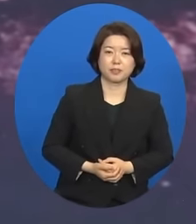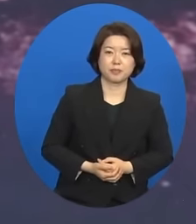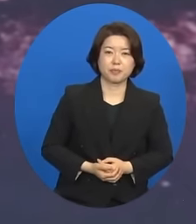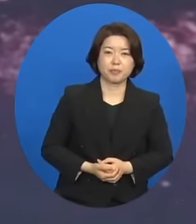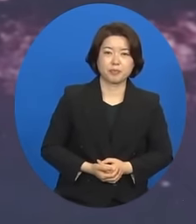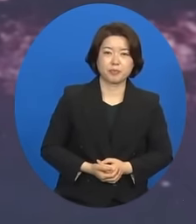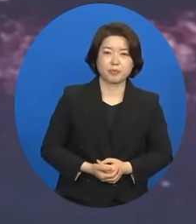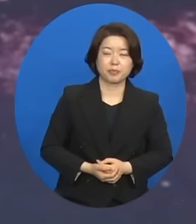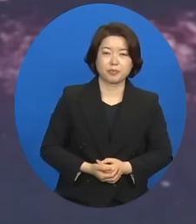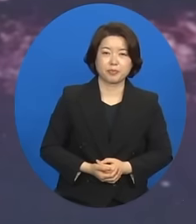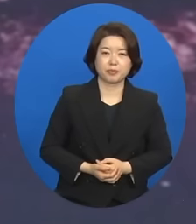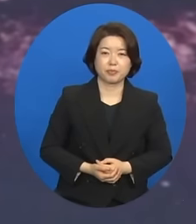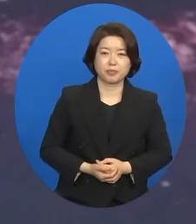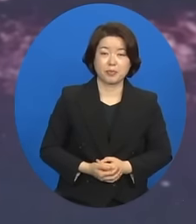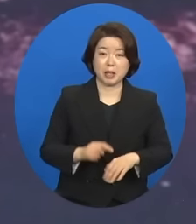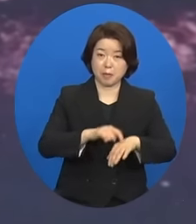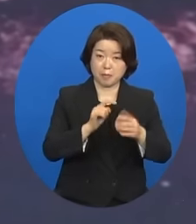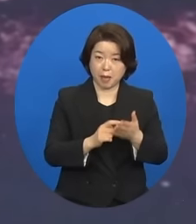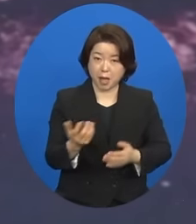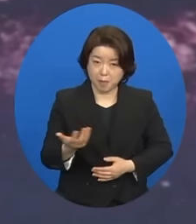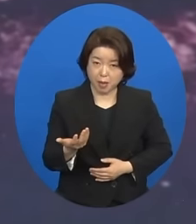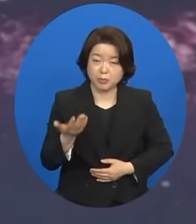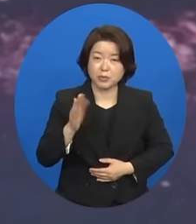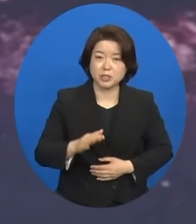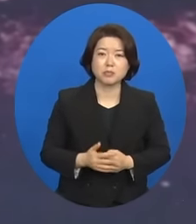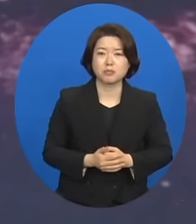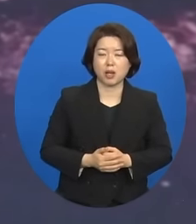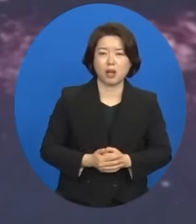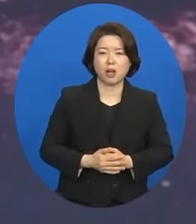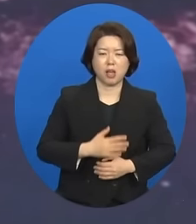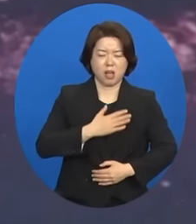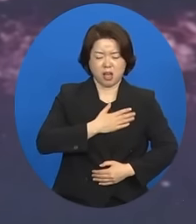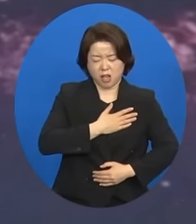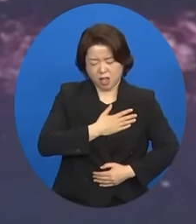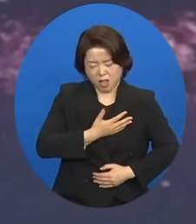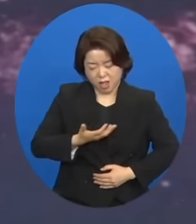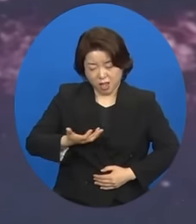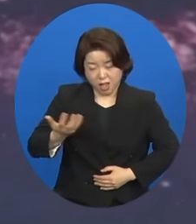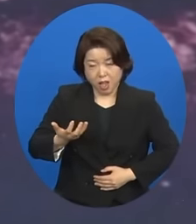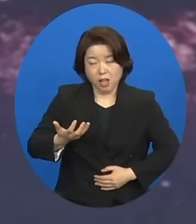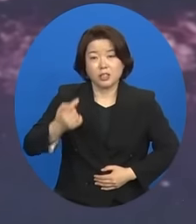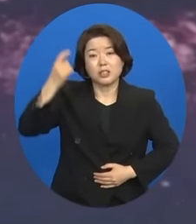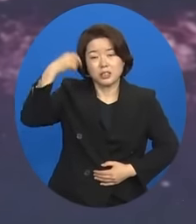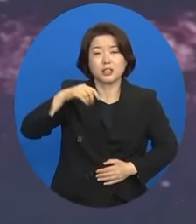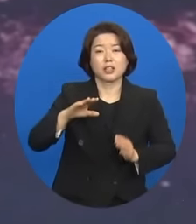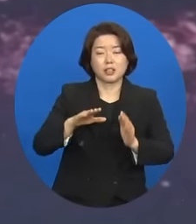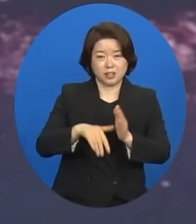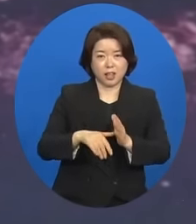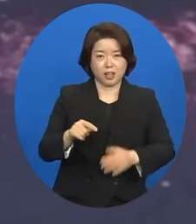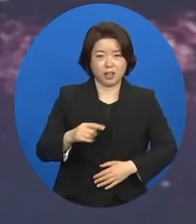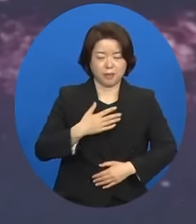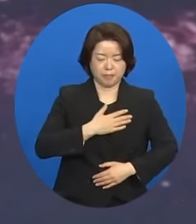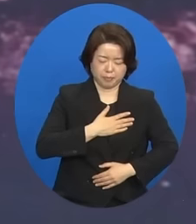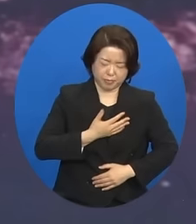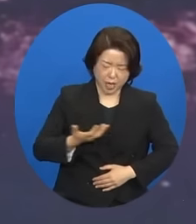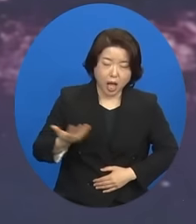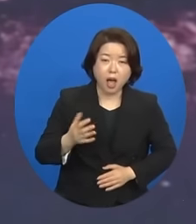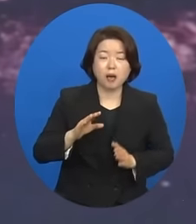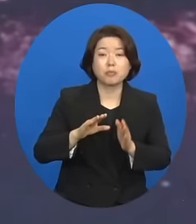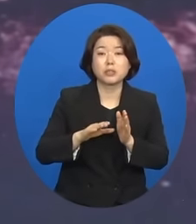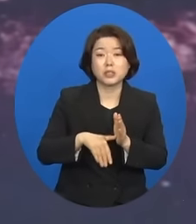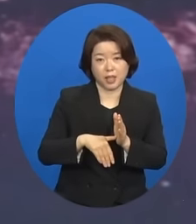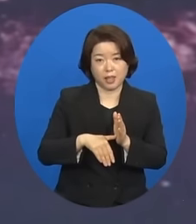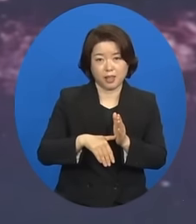때보다는 마음 아프지만 흉통을 느낄 됩니다 가슴 아플